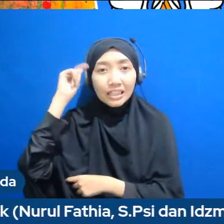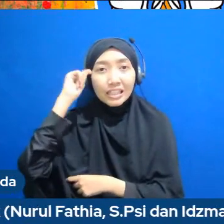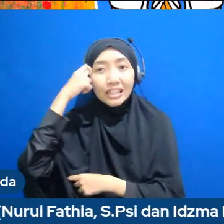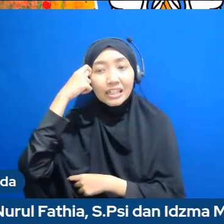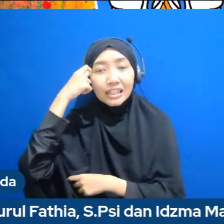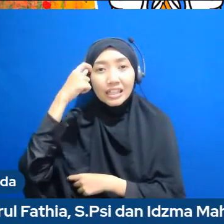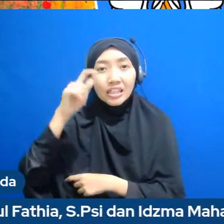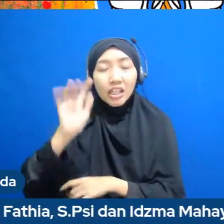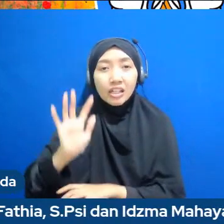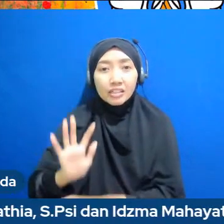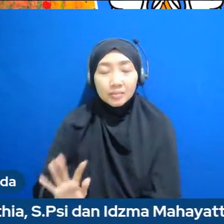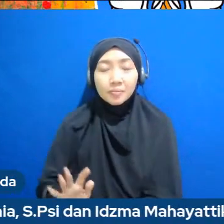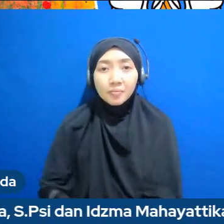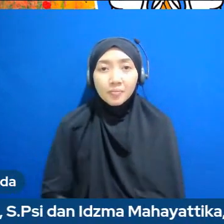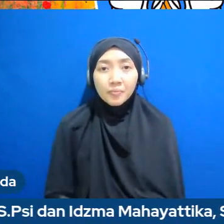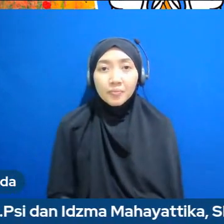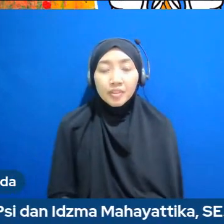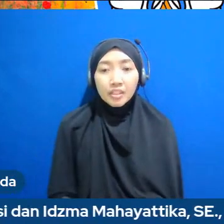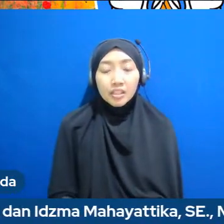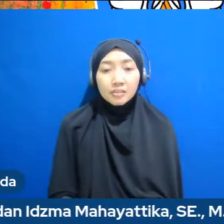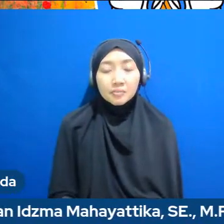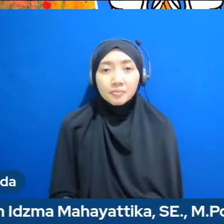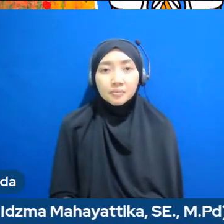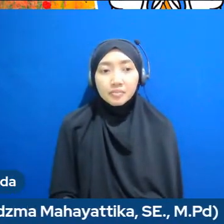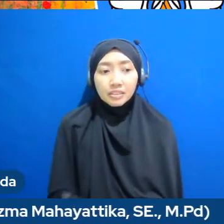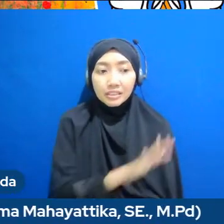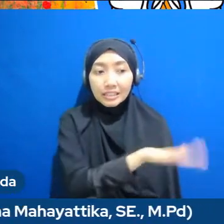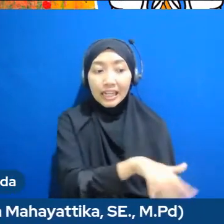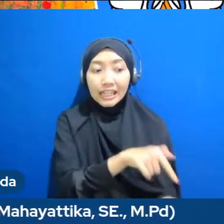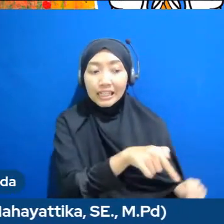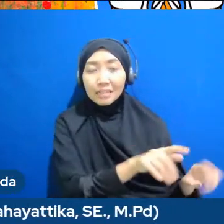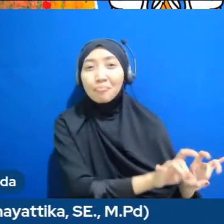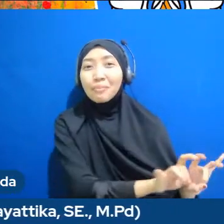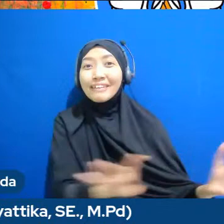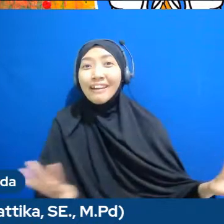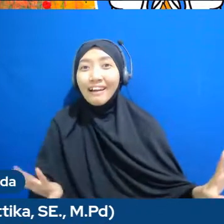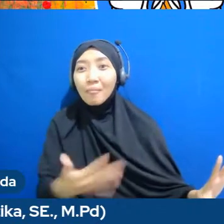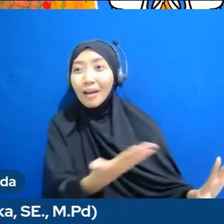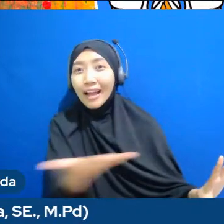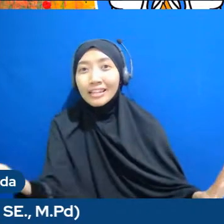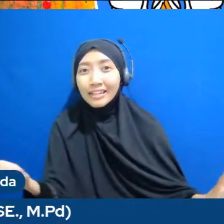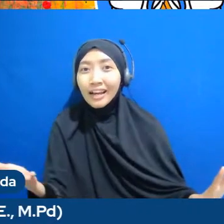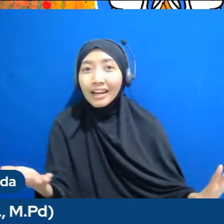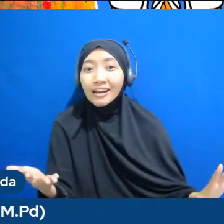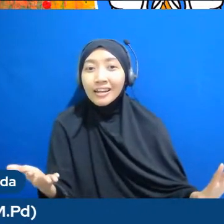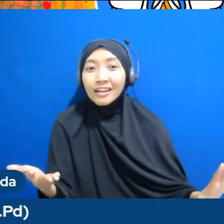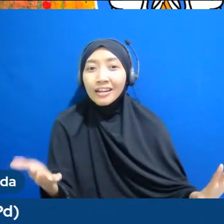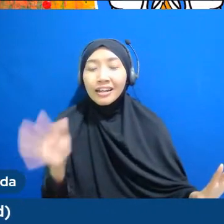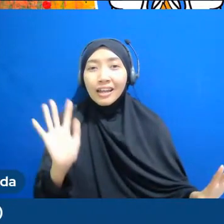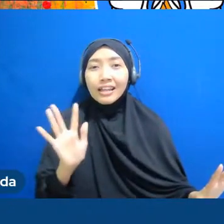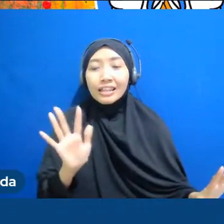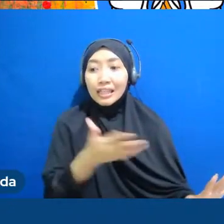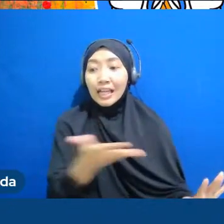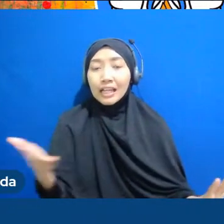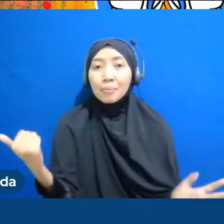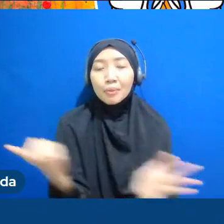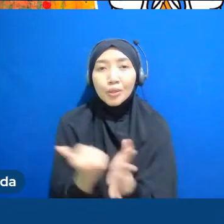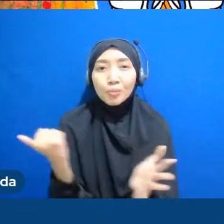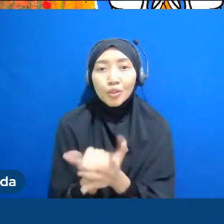juga bahwa mereka dia berbeda dengan kalian gitu kan. Jadi kalian harus bisa